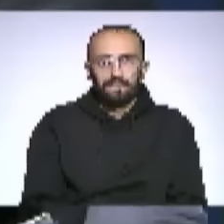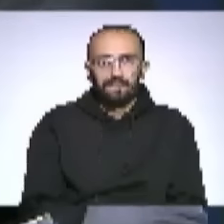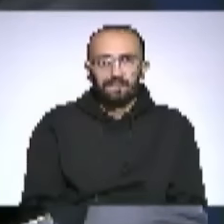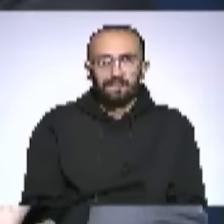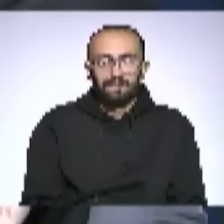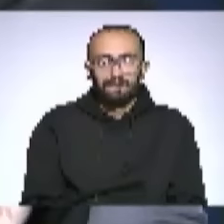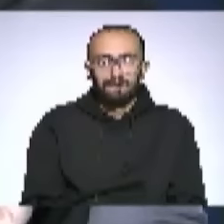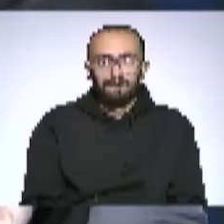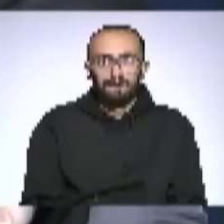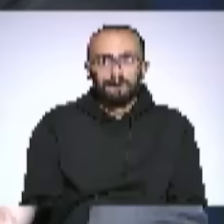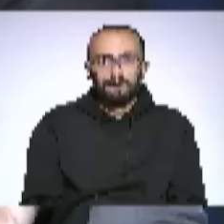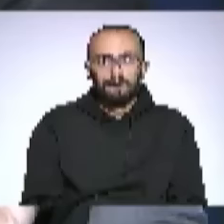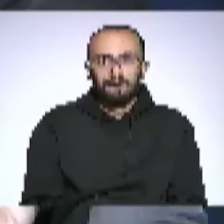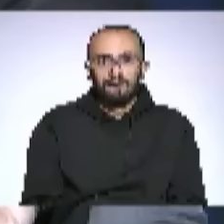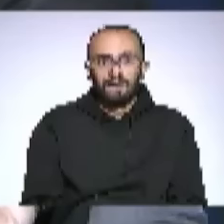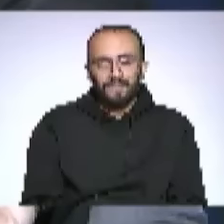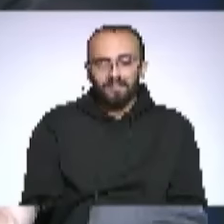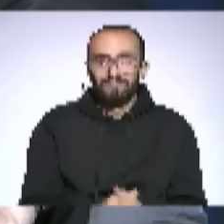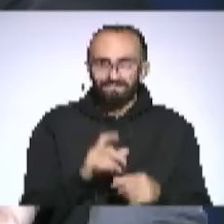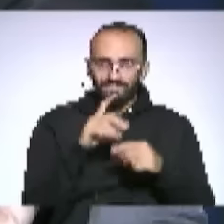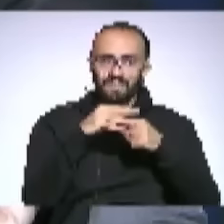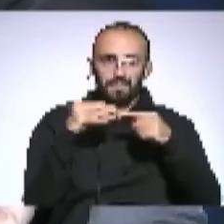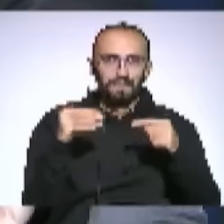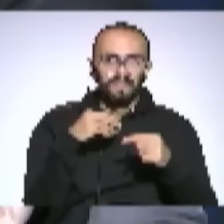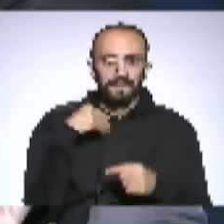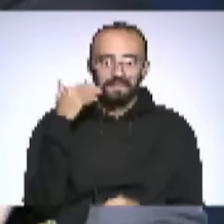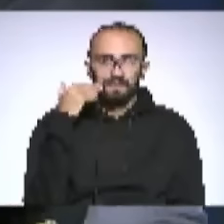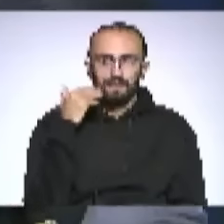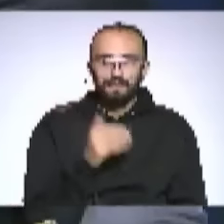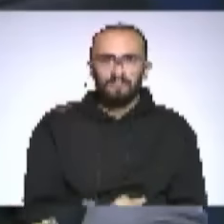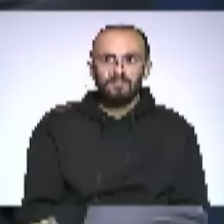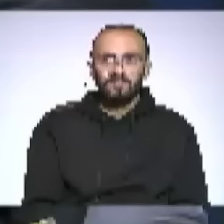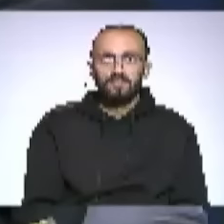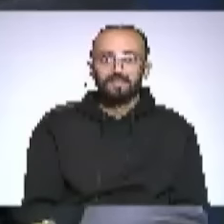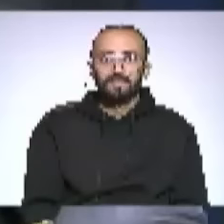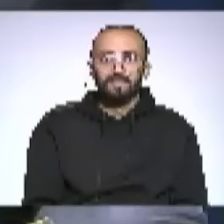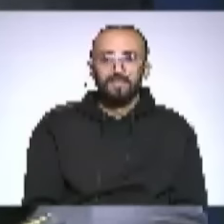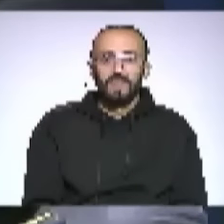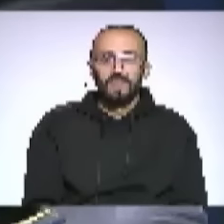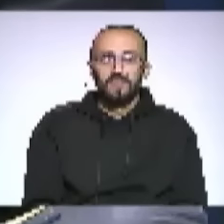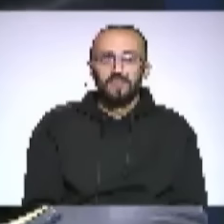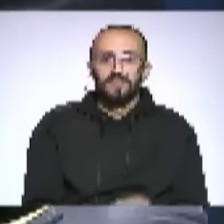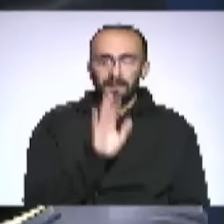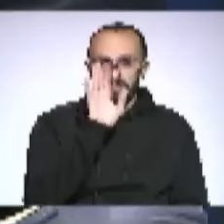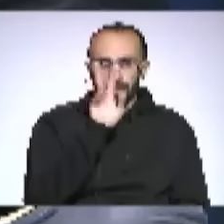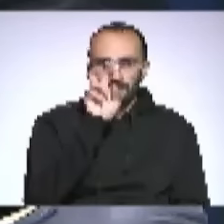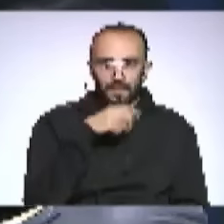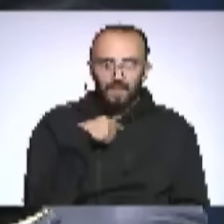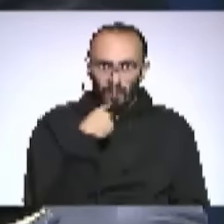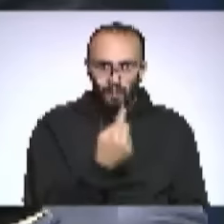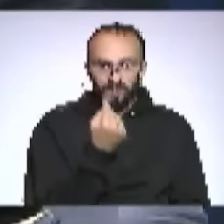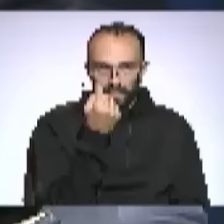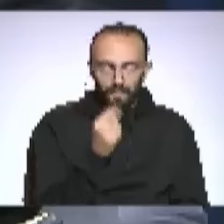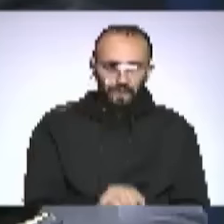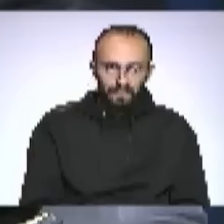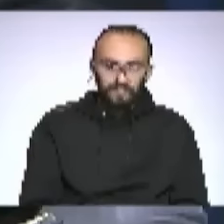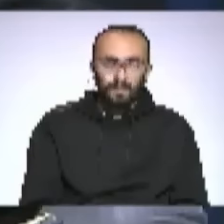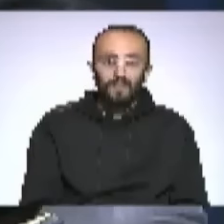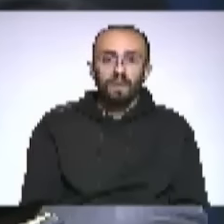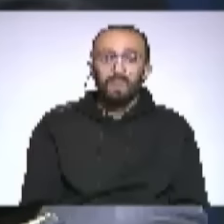يعني هي برض نقطه سلبيه لدرجه مش مخلل جوزي ولا شخ انت عارف عايز اقوللك حاجه حبيبتي